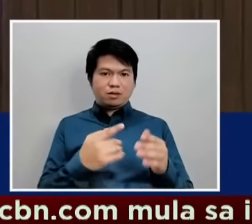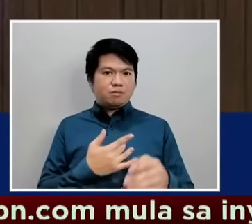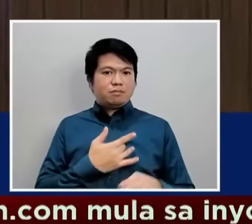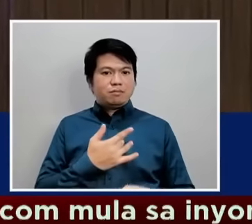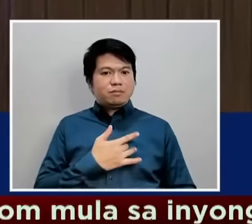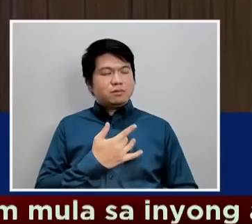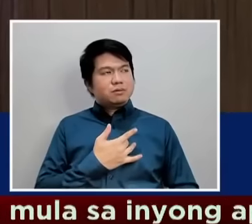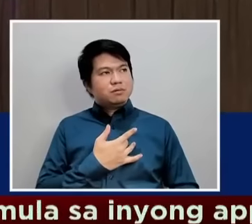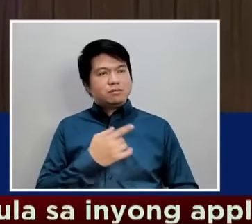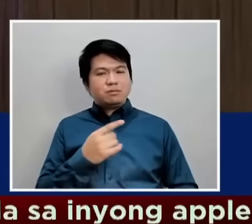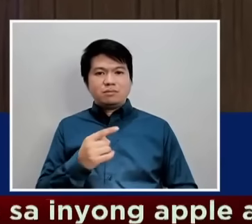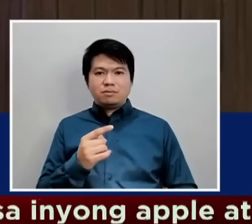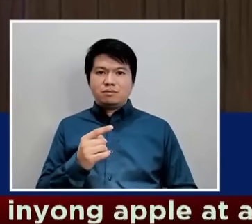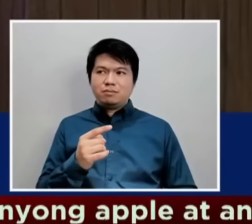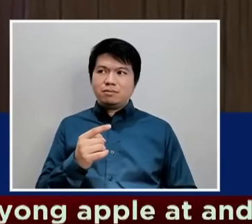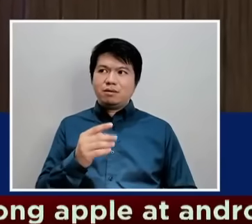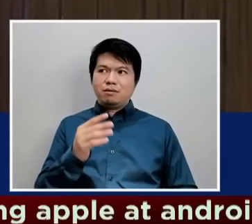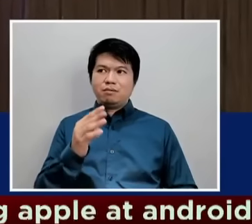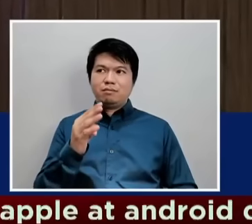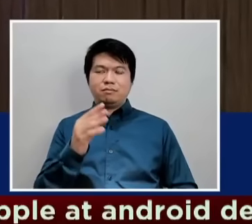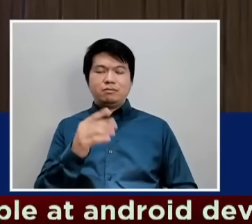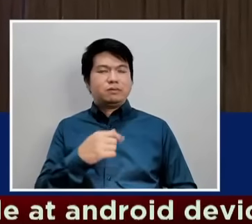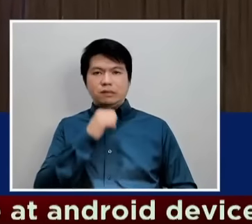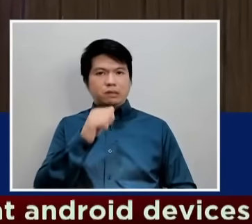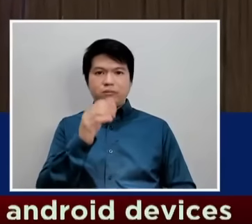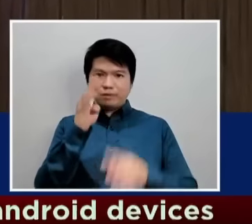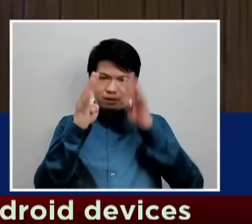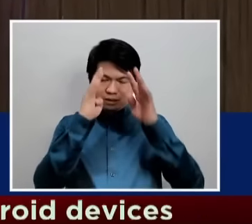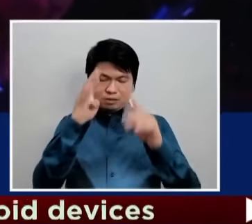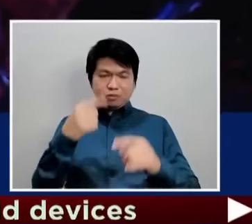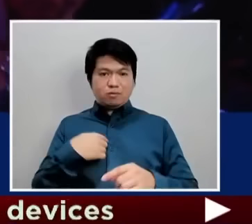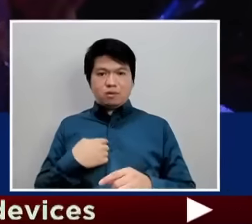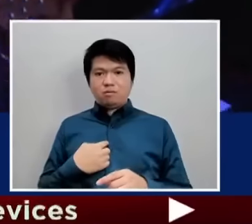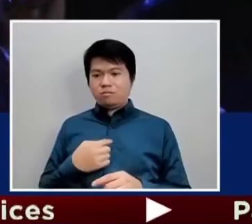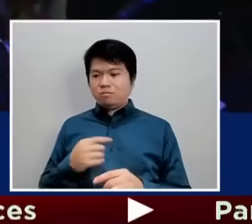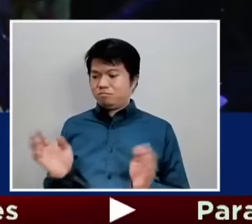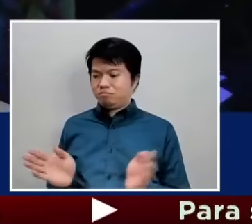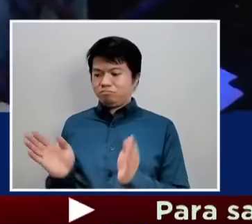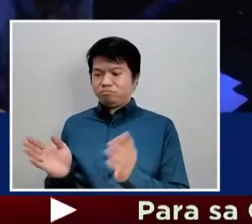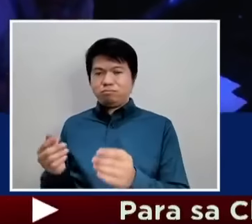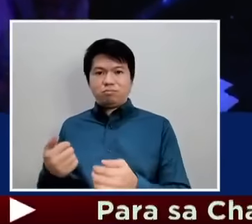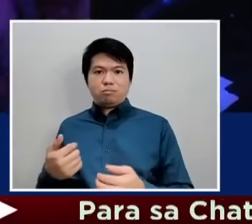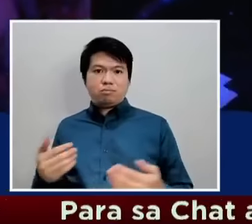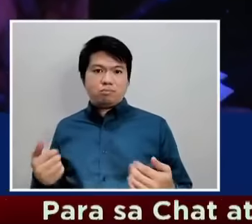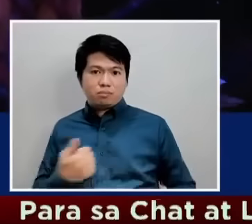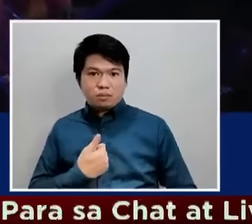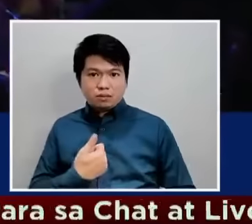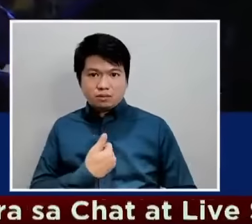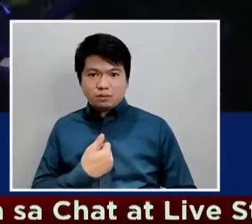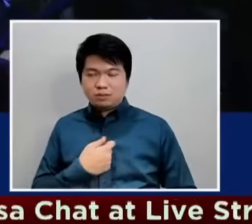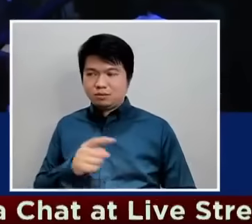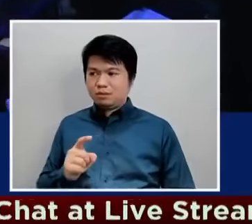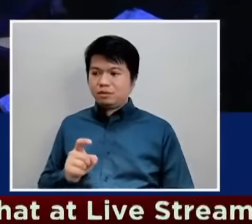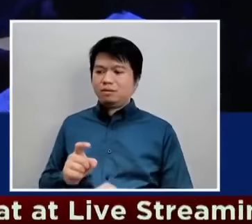I was creatively paralyzed for some time. So I pushed myself to write something completely left field. It's